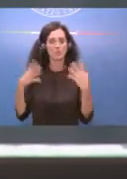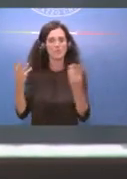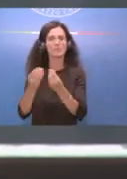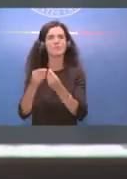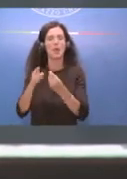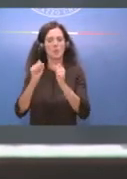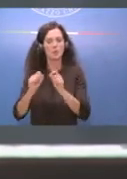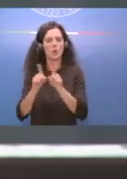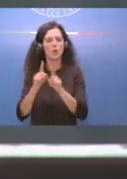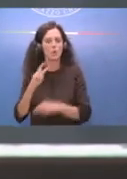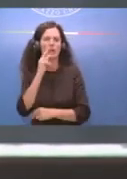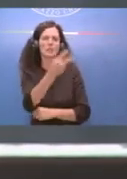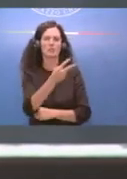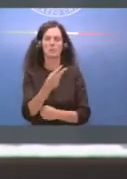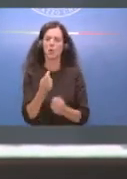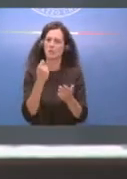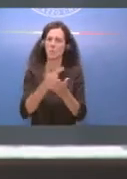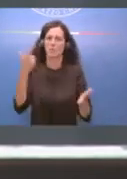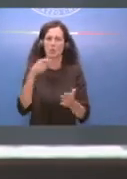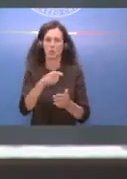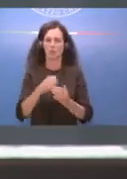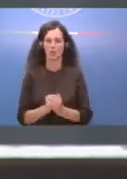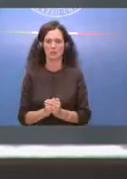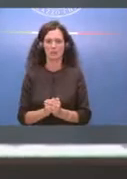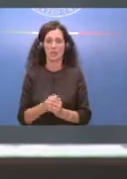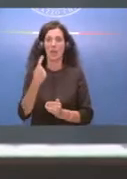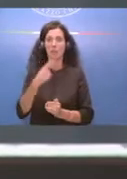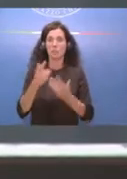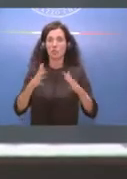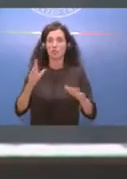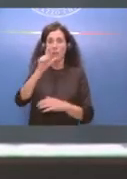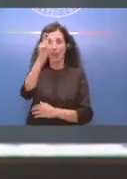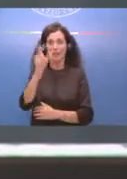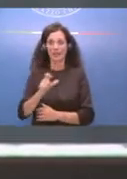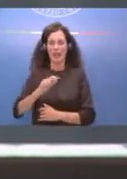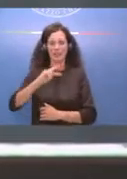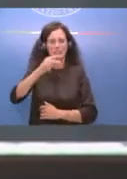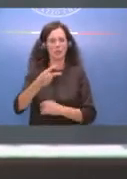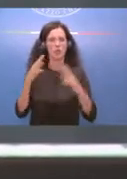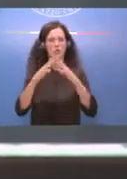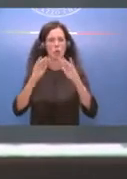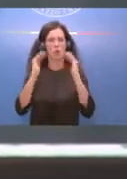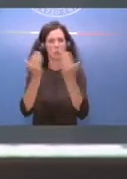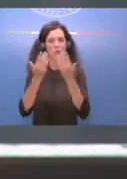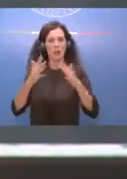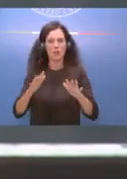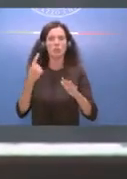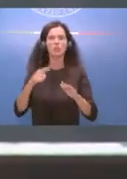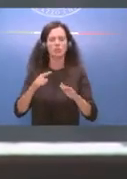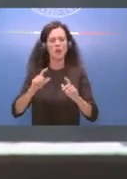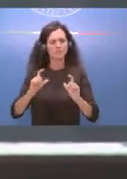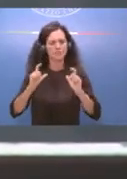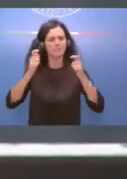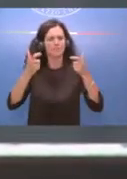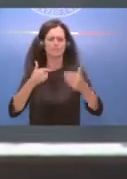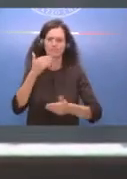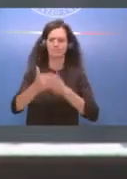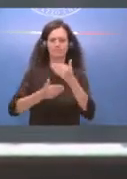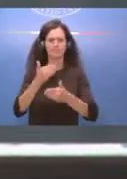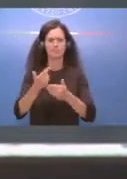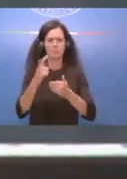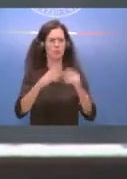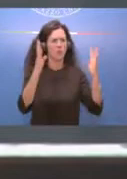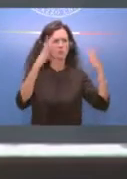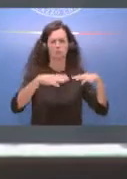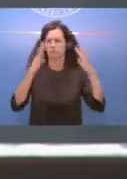essere una risposta formidabile questo era lo spirito in italia e già dopo la fine seconda guerra mondiale quando ancora in mezzo alle macerie alle